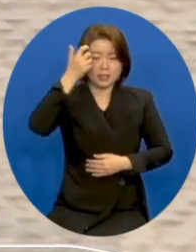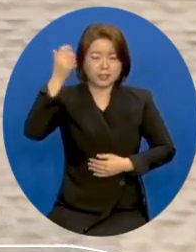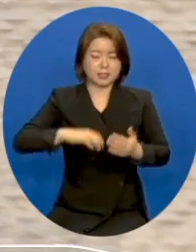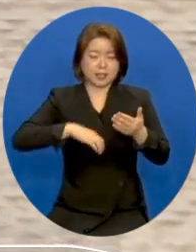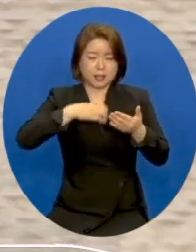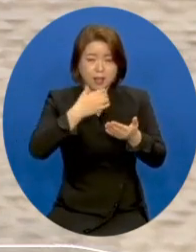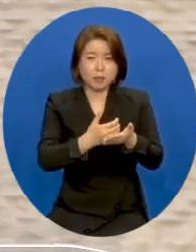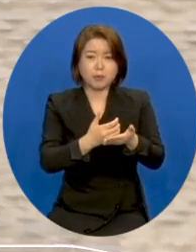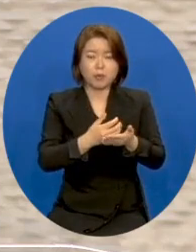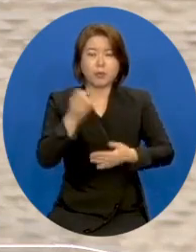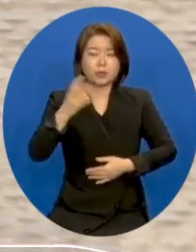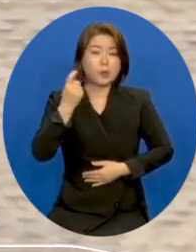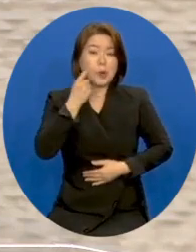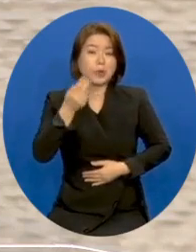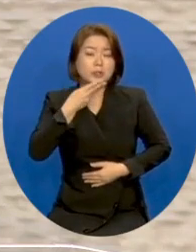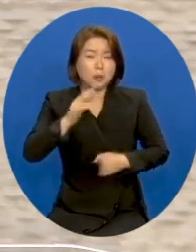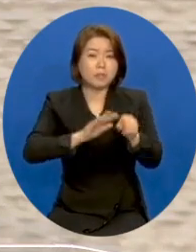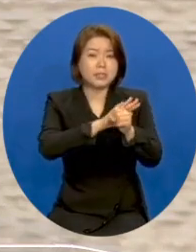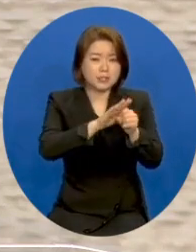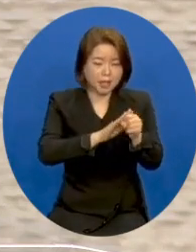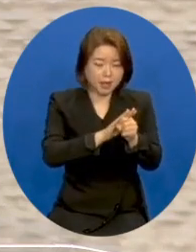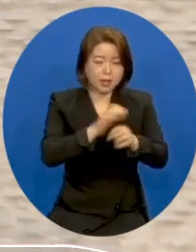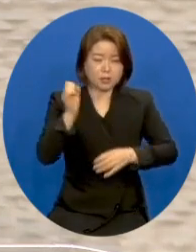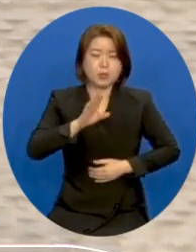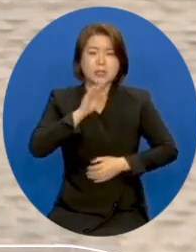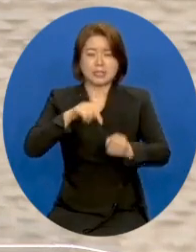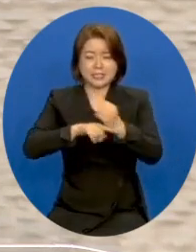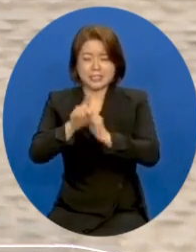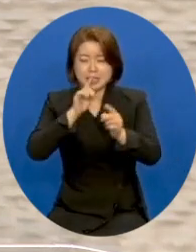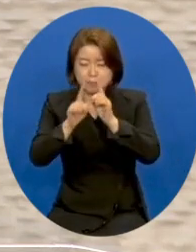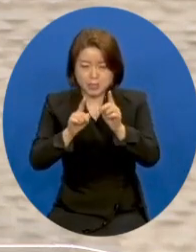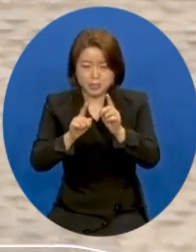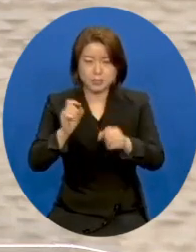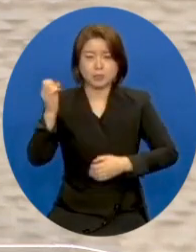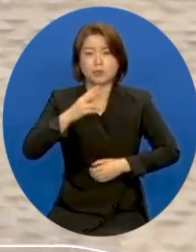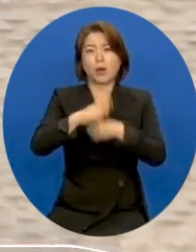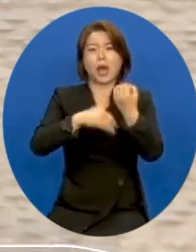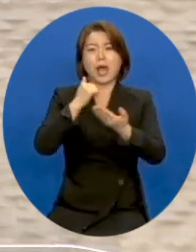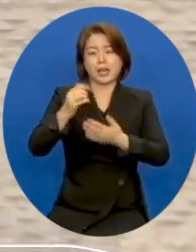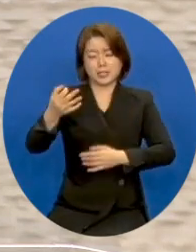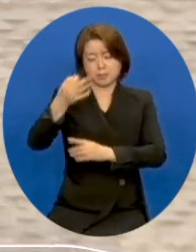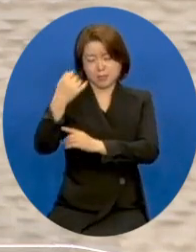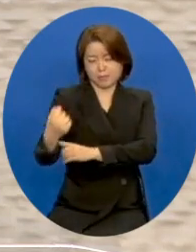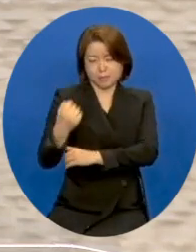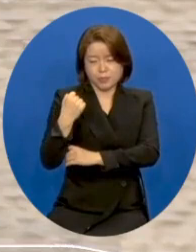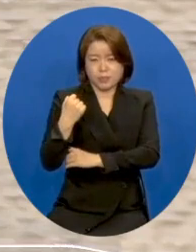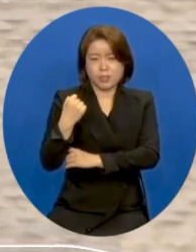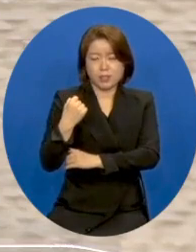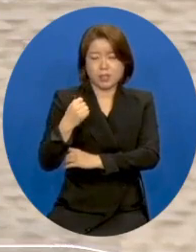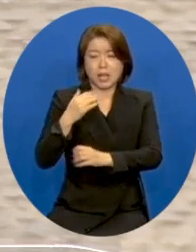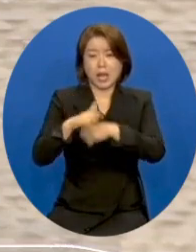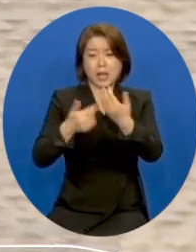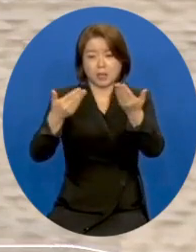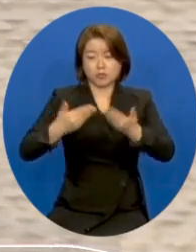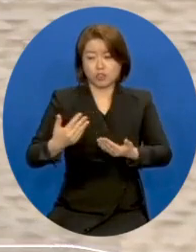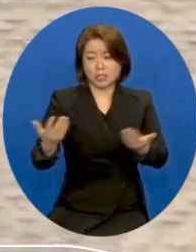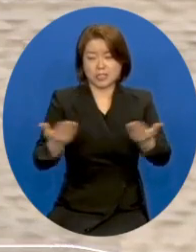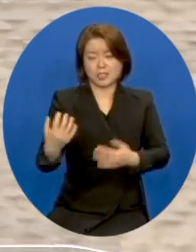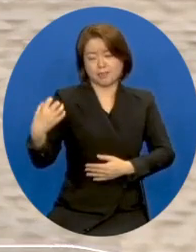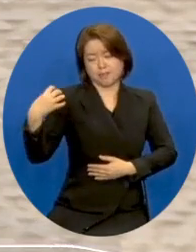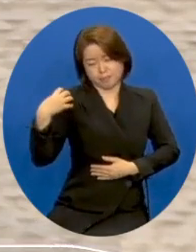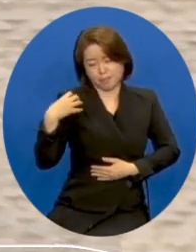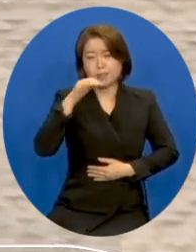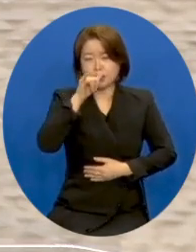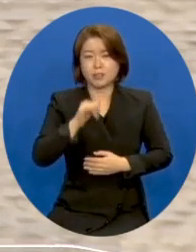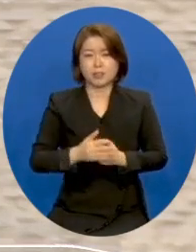감화와 거짓 없는 사랑과 진리의 말씀과 하나님의 능력으로 사명을 감당했다는 겁니다. 영광을